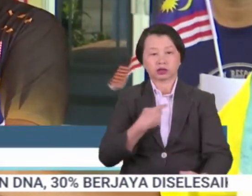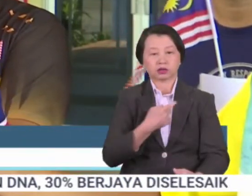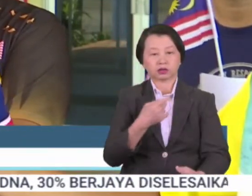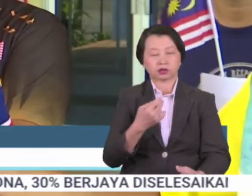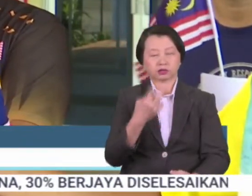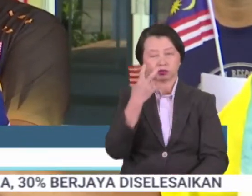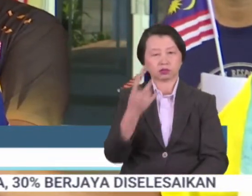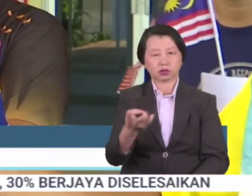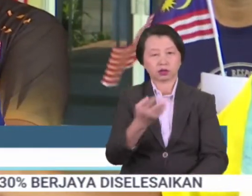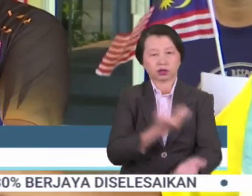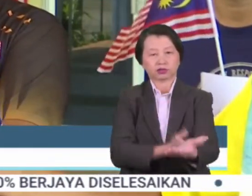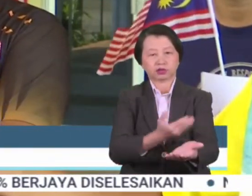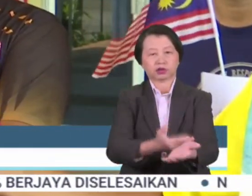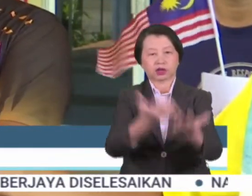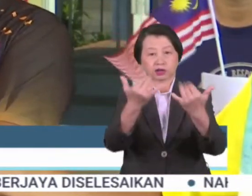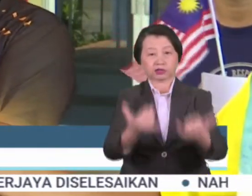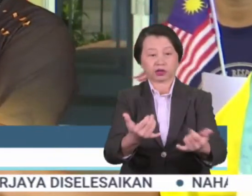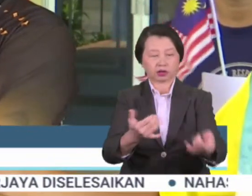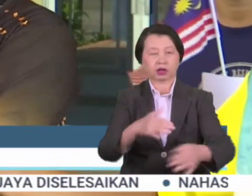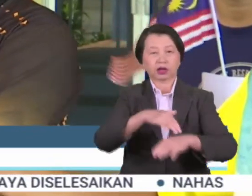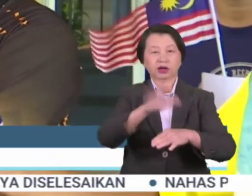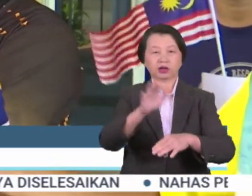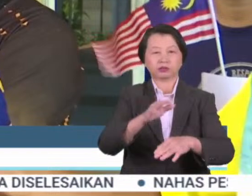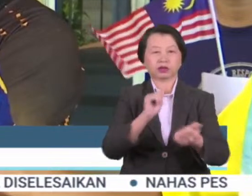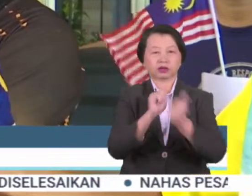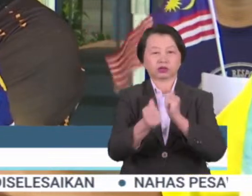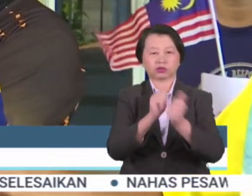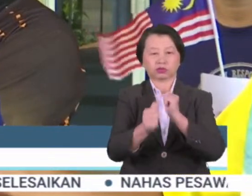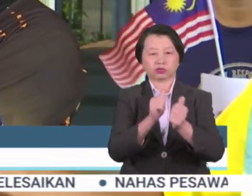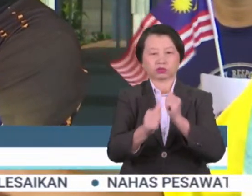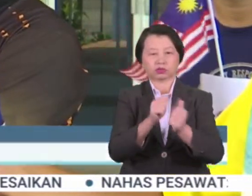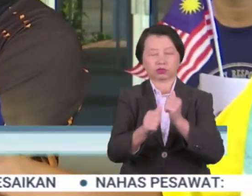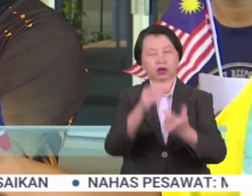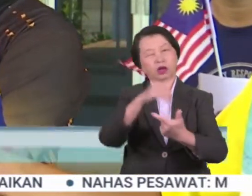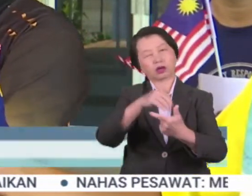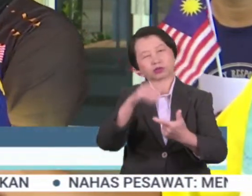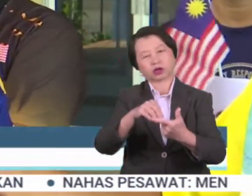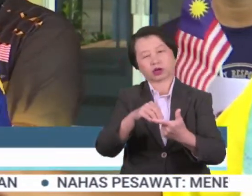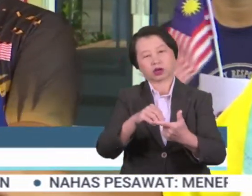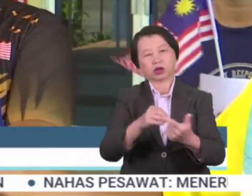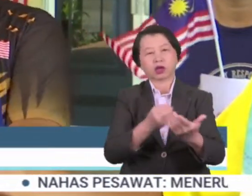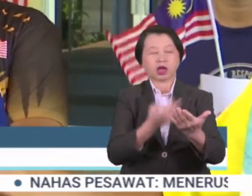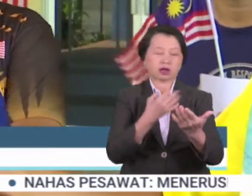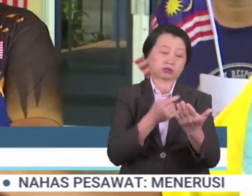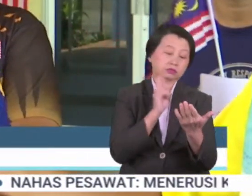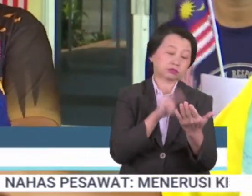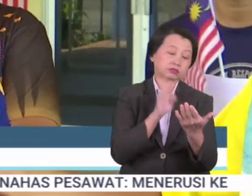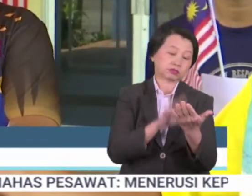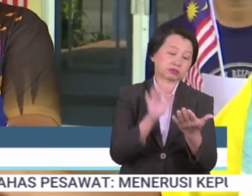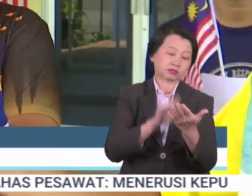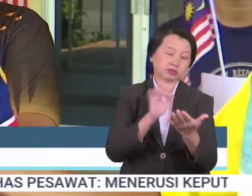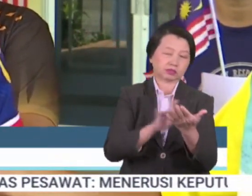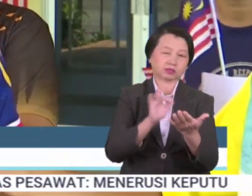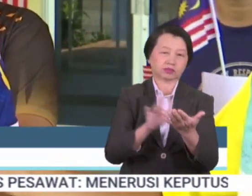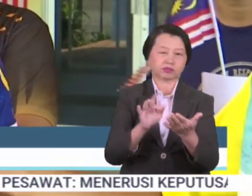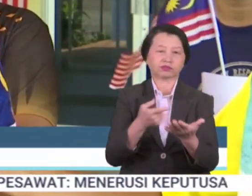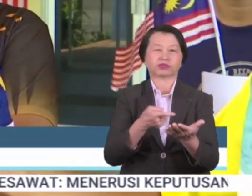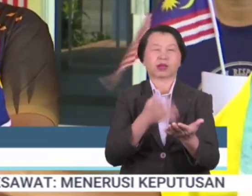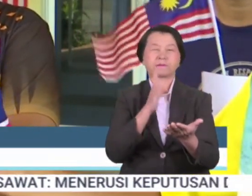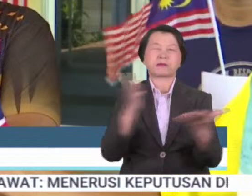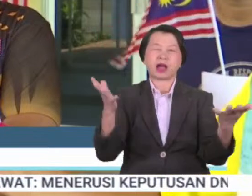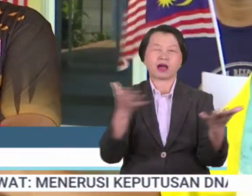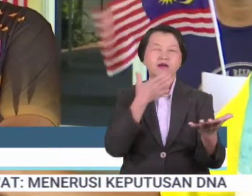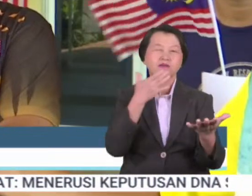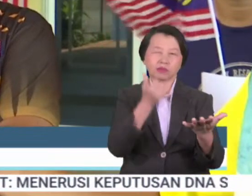kitalihat generasi-generasi masa sekarang ni lebih kepada sukan ataupun handphone kepada gadet so